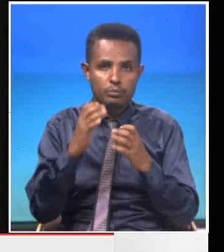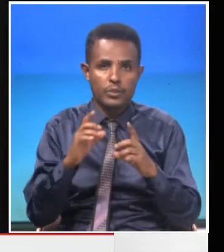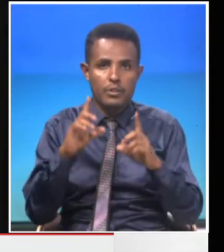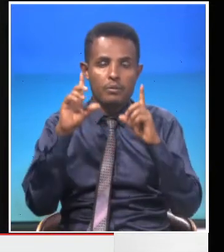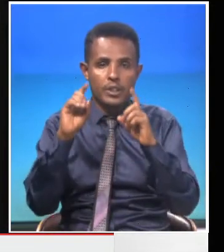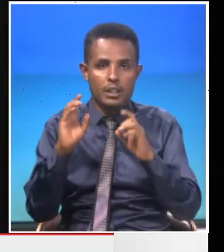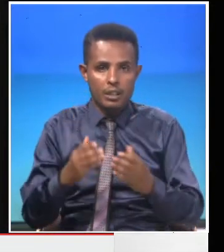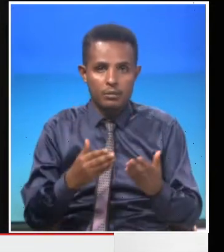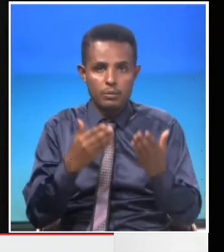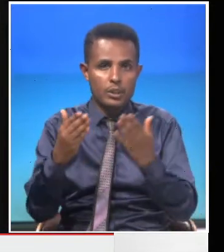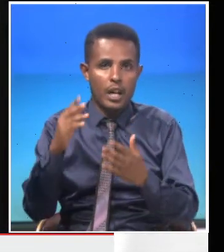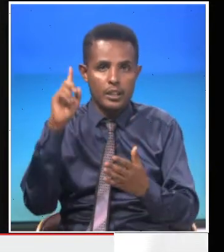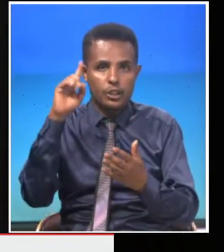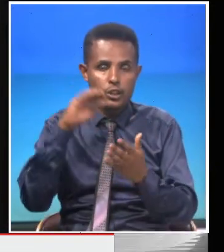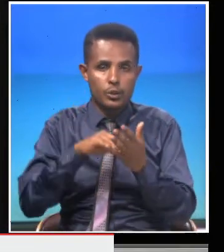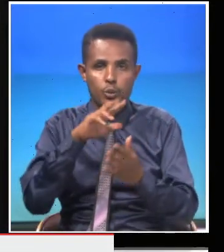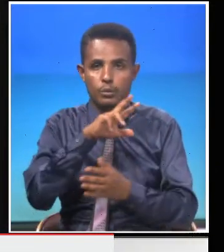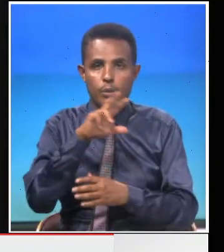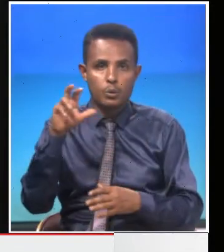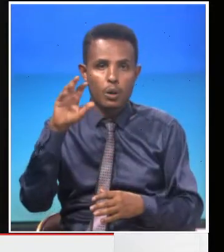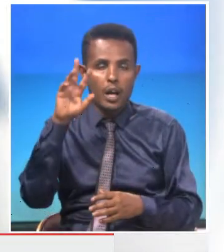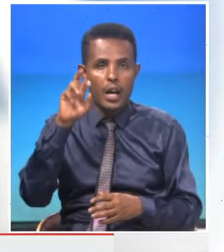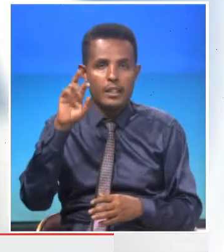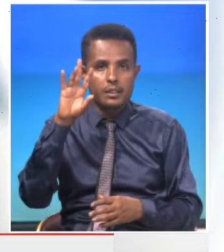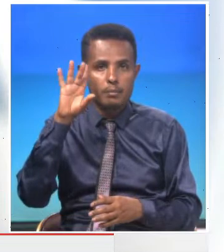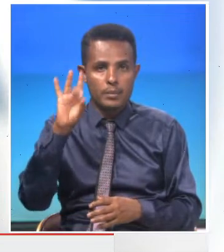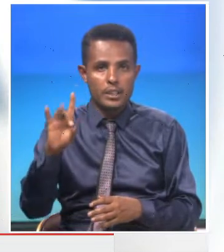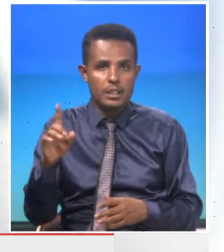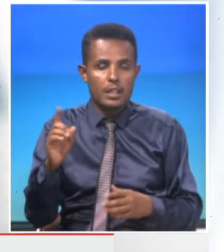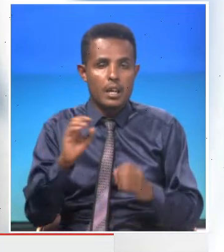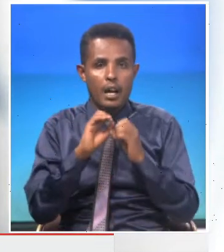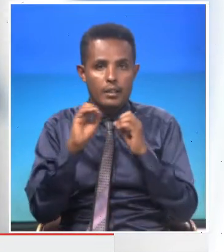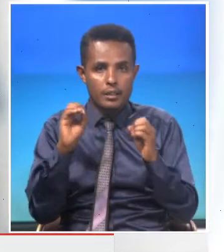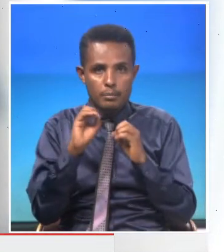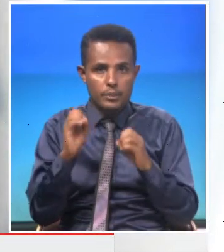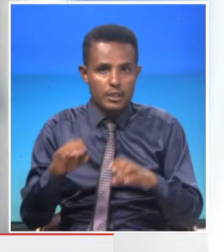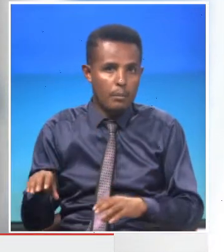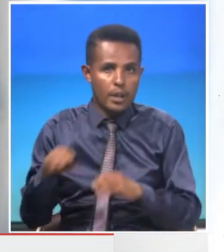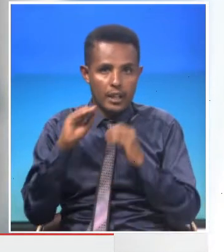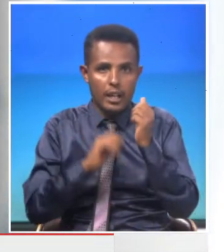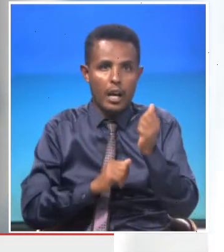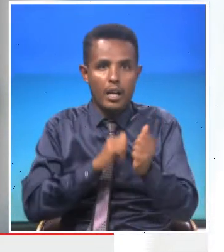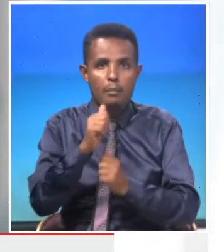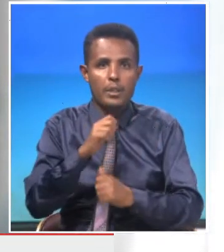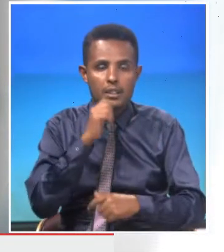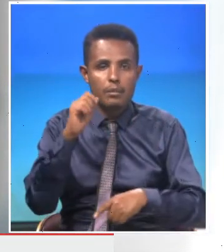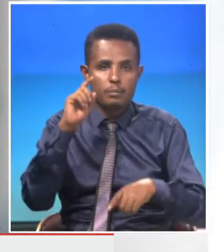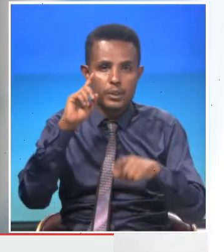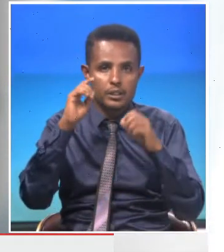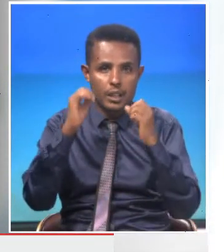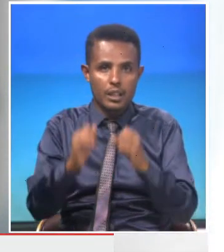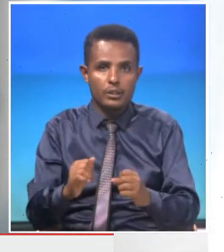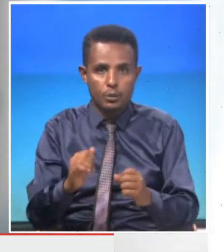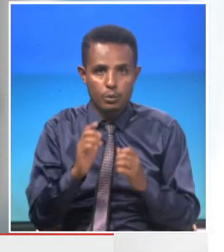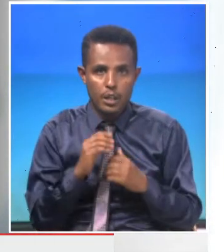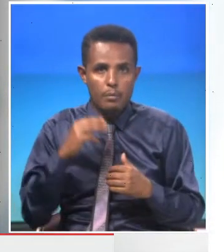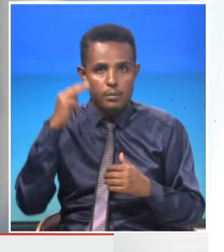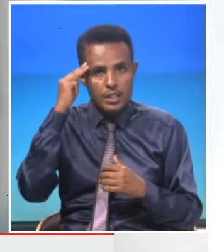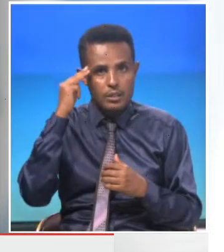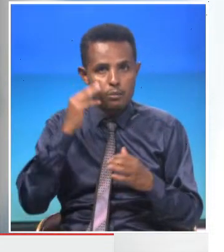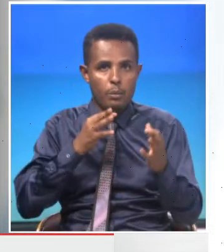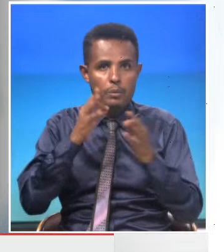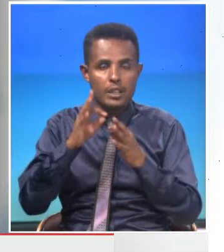አስፈትነዋል። ከዚህ ውስጥ 1328 የሚሆኑት አንድም ተማሪ ማሳለፍ አለመቻላቸውን ሚኒስትሩ በመግለጫቸው ላይ